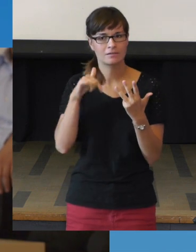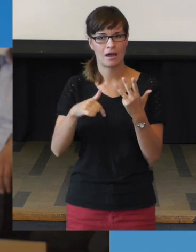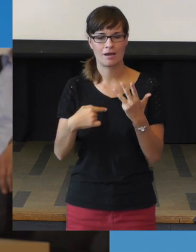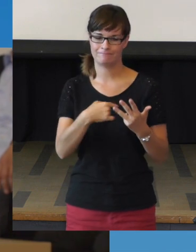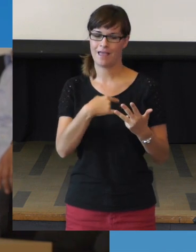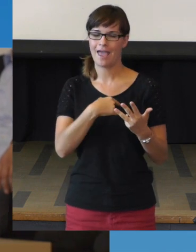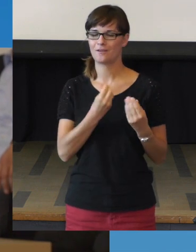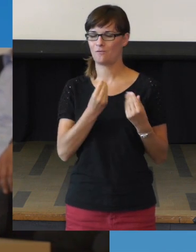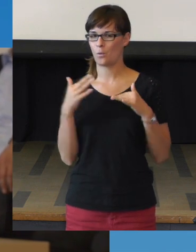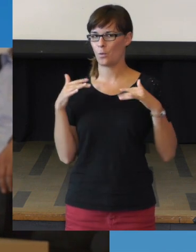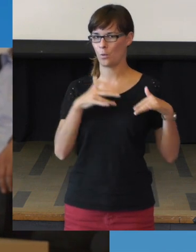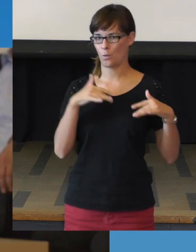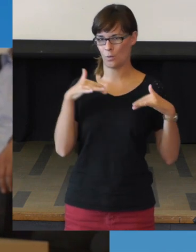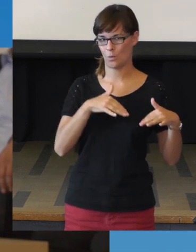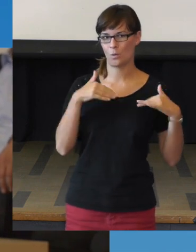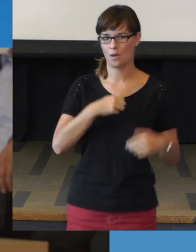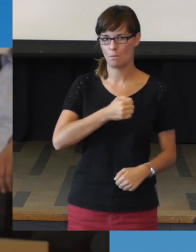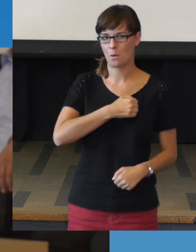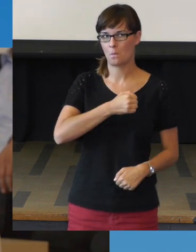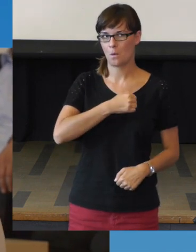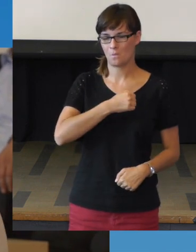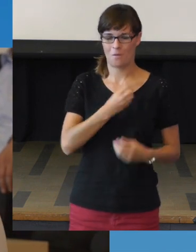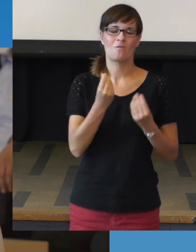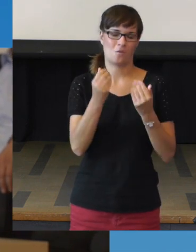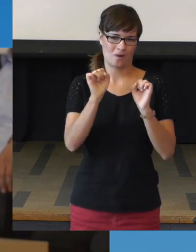Das merkt man hin und wieder schon am Herzschlag.